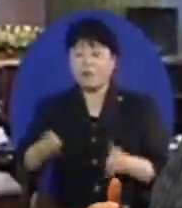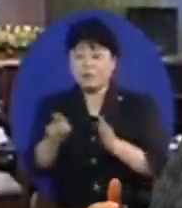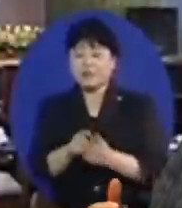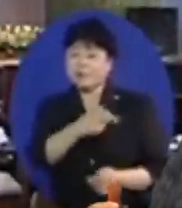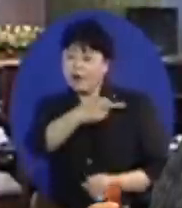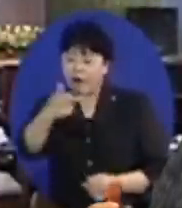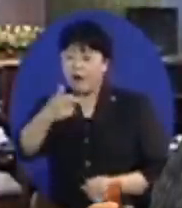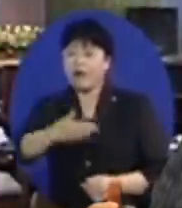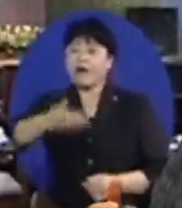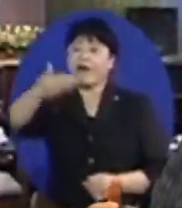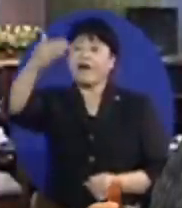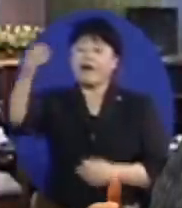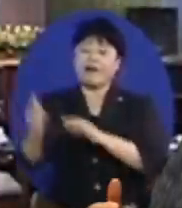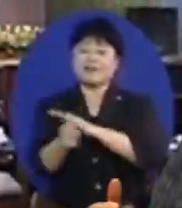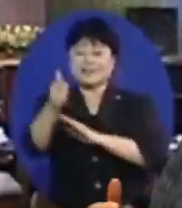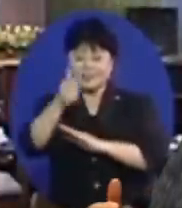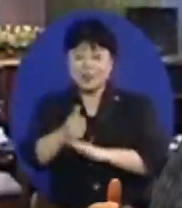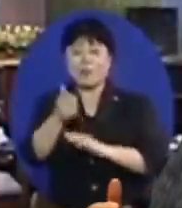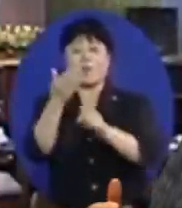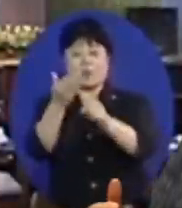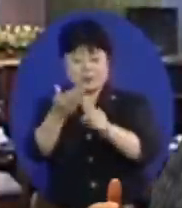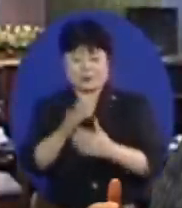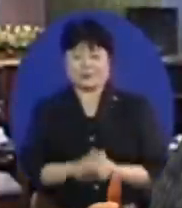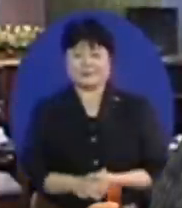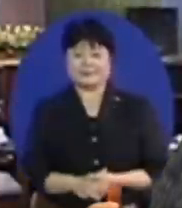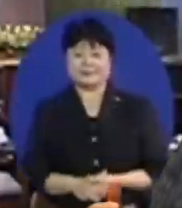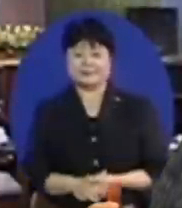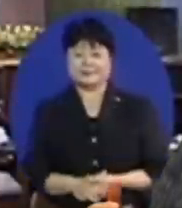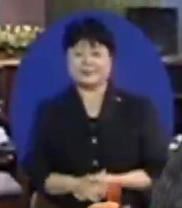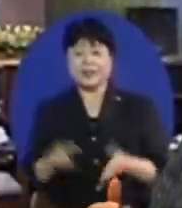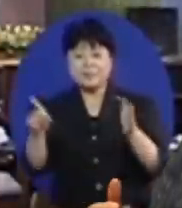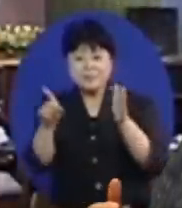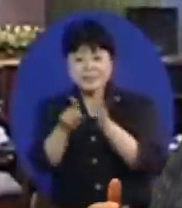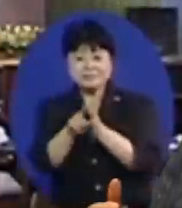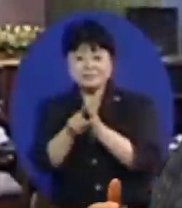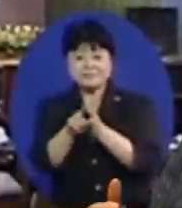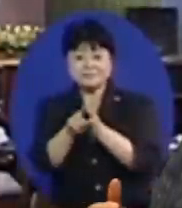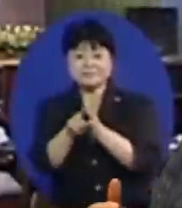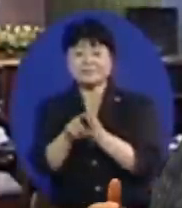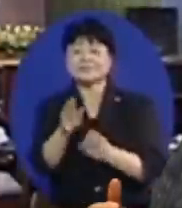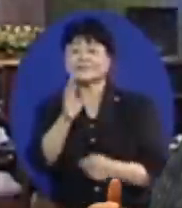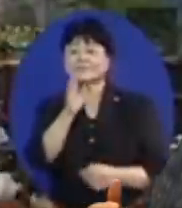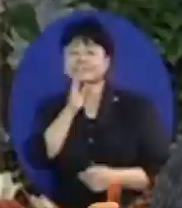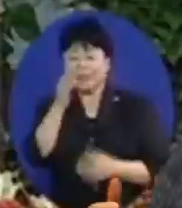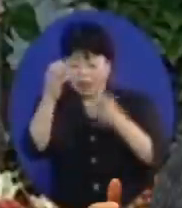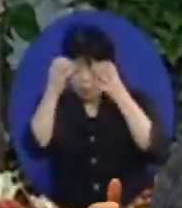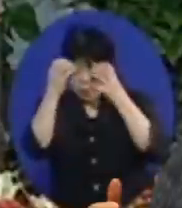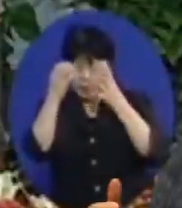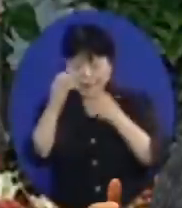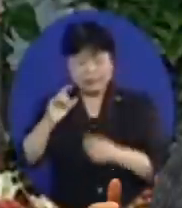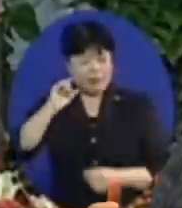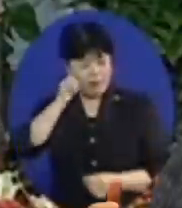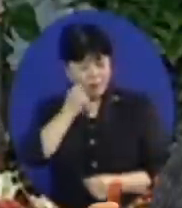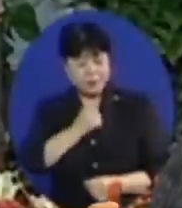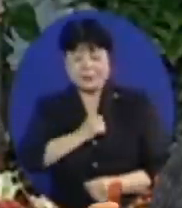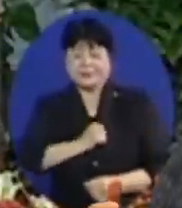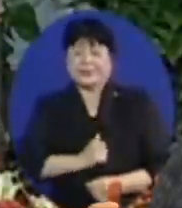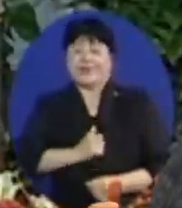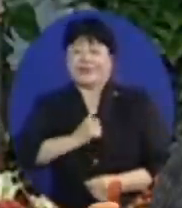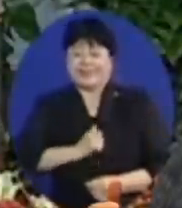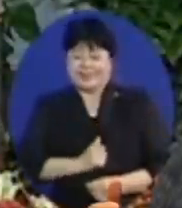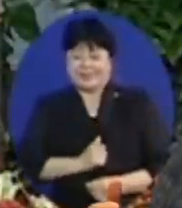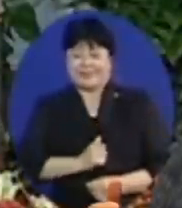커지고 성공도 가져오게 되는 것입니다. 믿음이라는 것은 이러한 고난의 역경을 견뎌내는